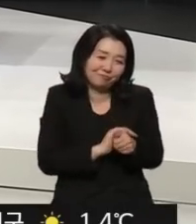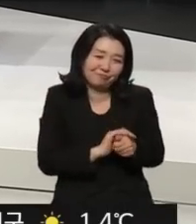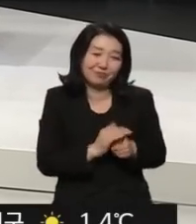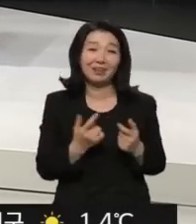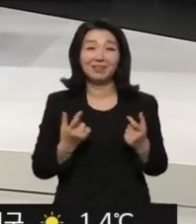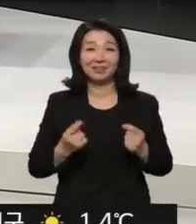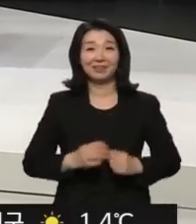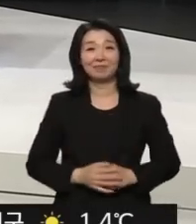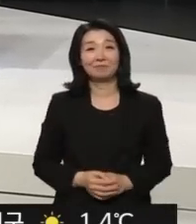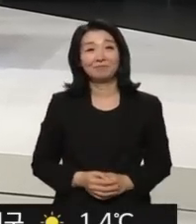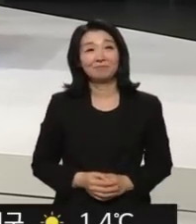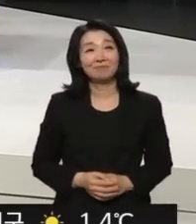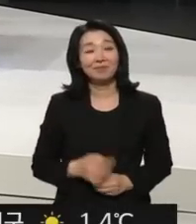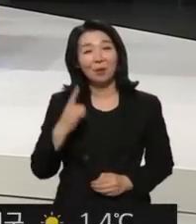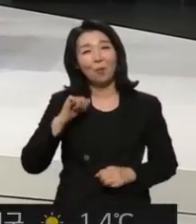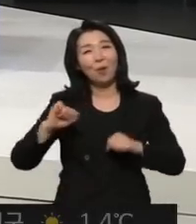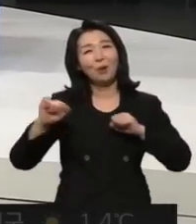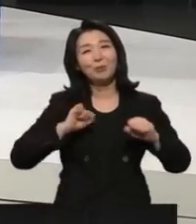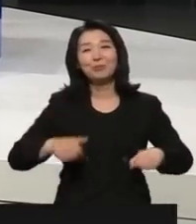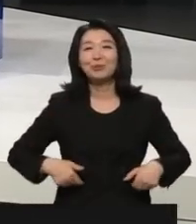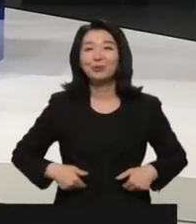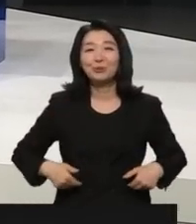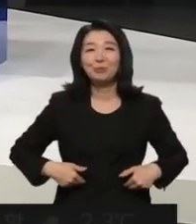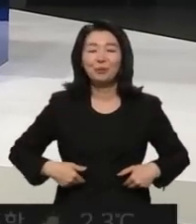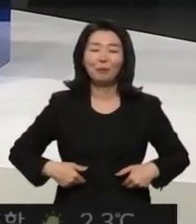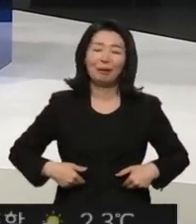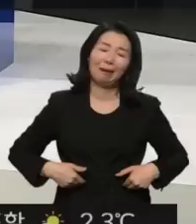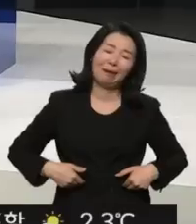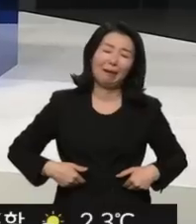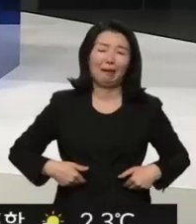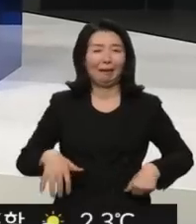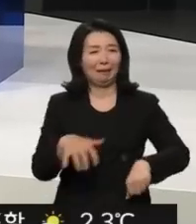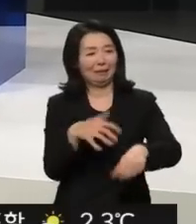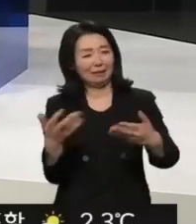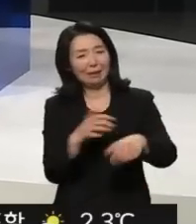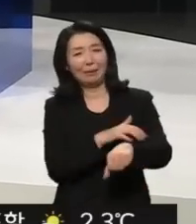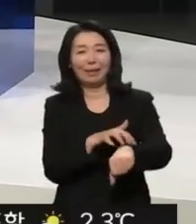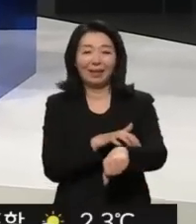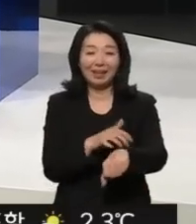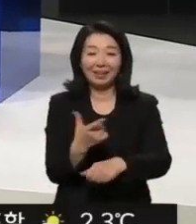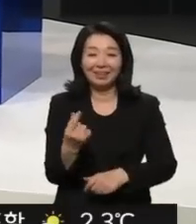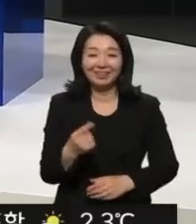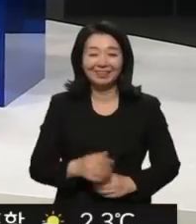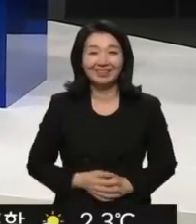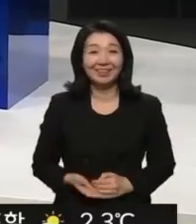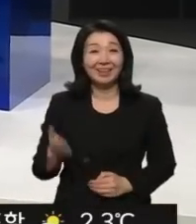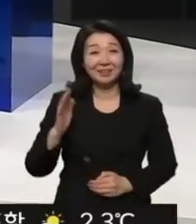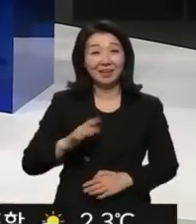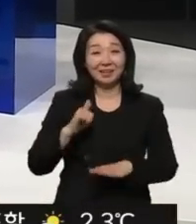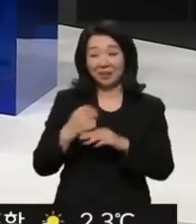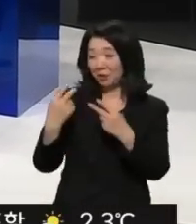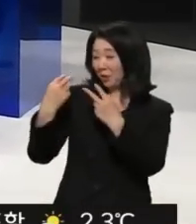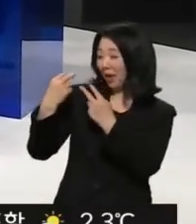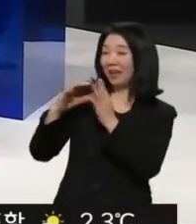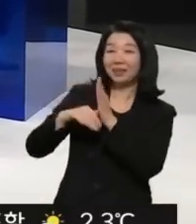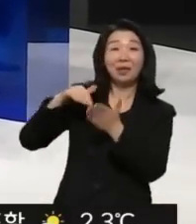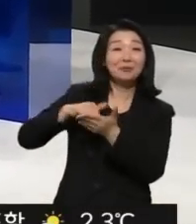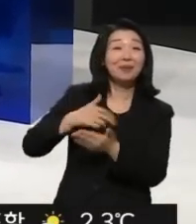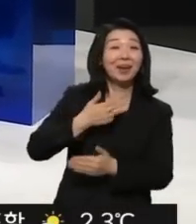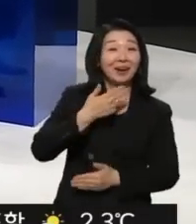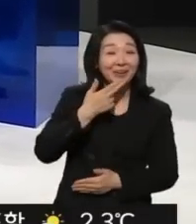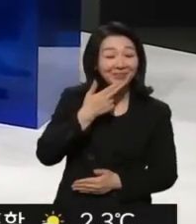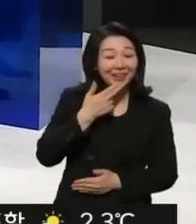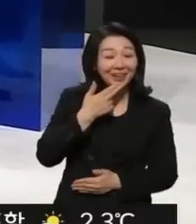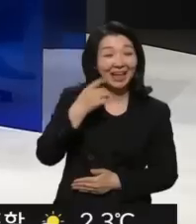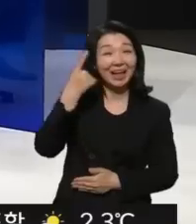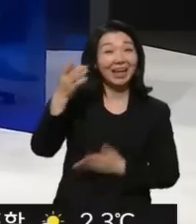같지 않나요? 그만큼 좀 움직이는 것도 일하러 가는 것도 귀찮아지는 것 같은데요. 그래도 나중에 돌아봤을 때 후회 없도록 남은